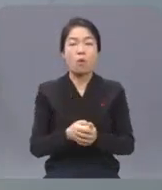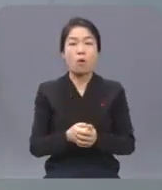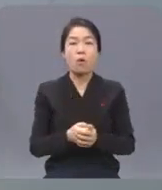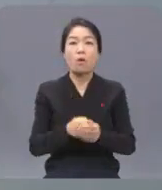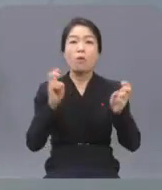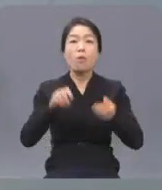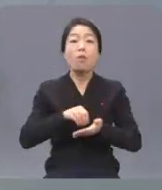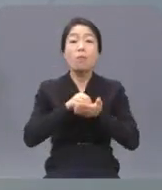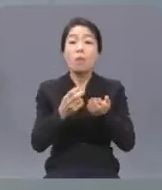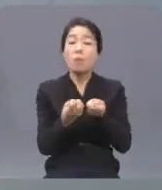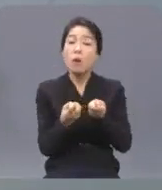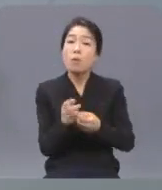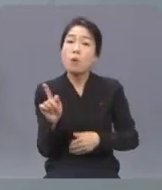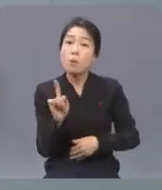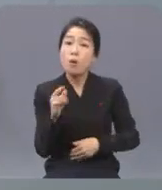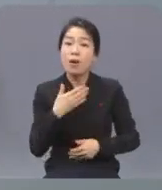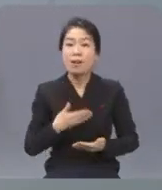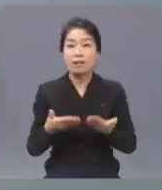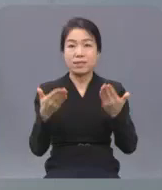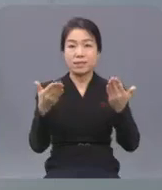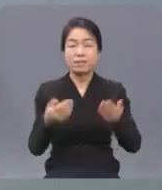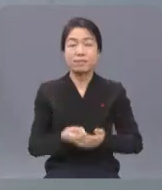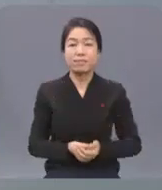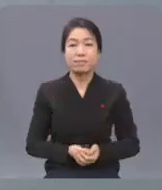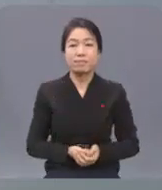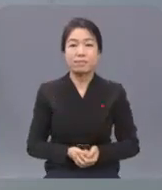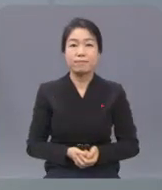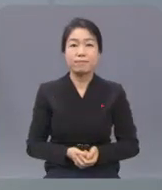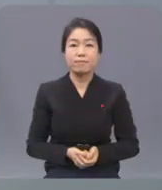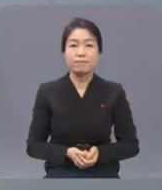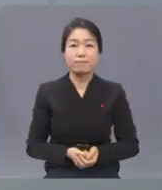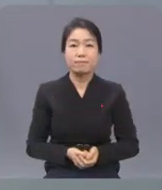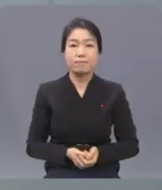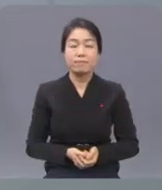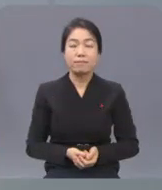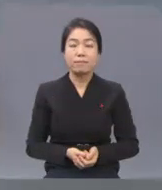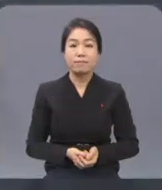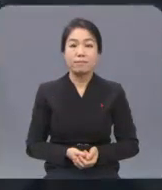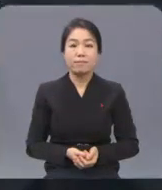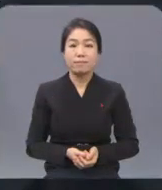높은 취업률의 비결, 김광진 기자가 취재했습니다.